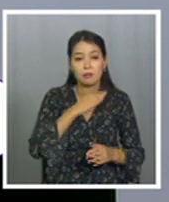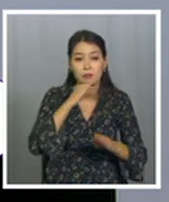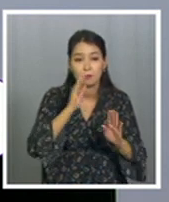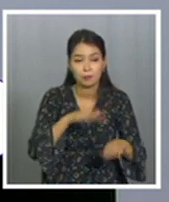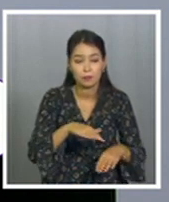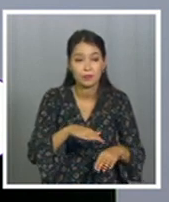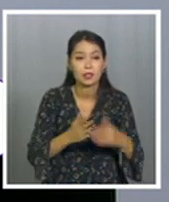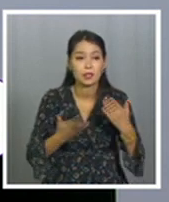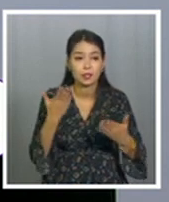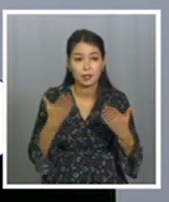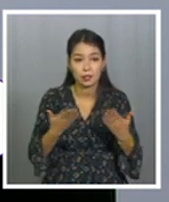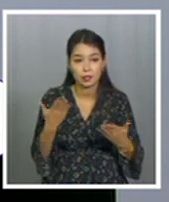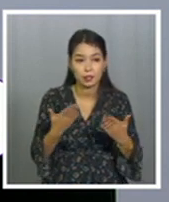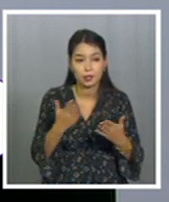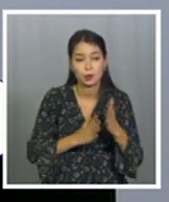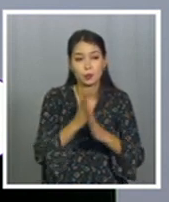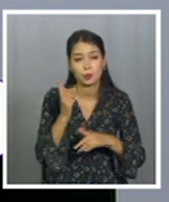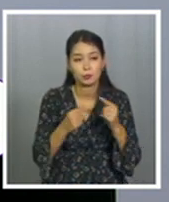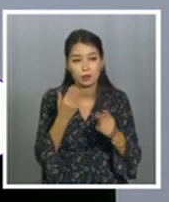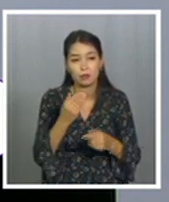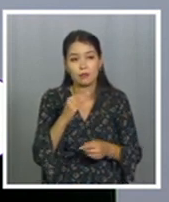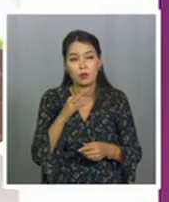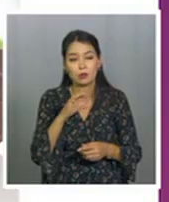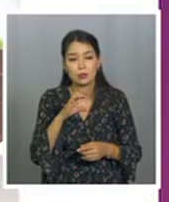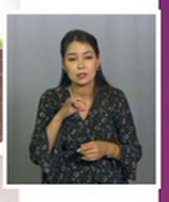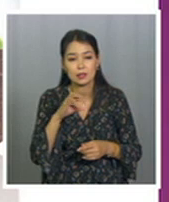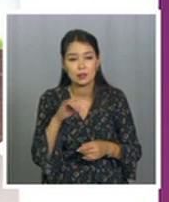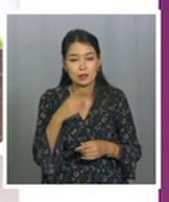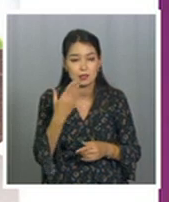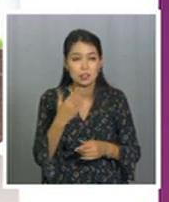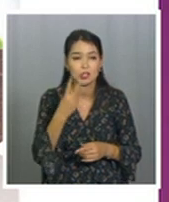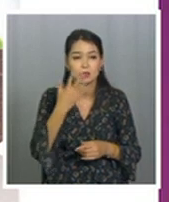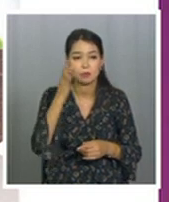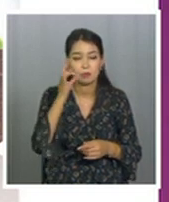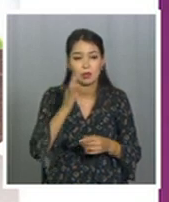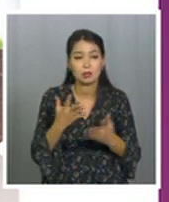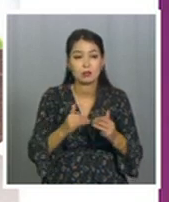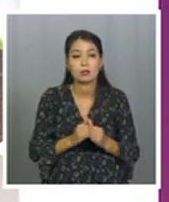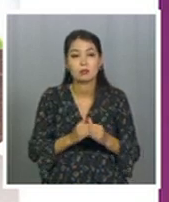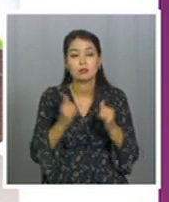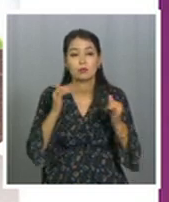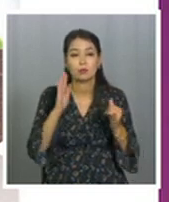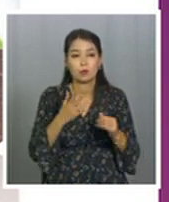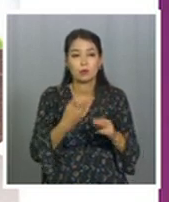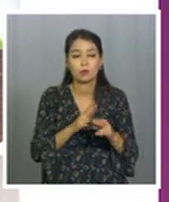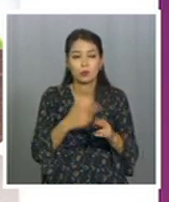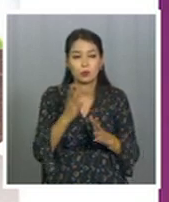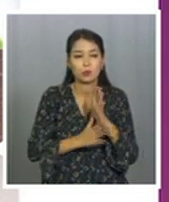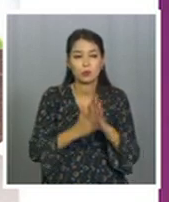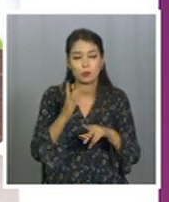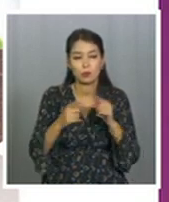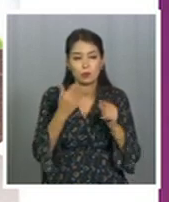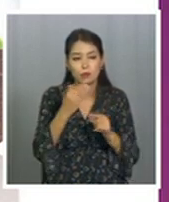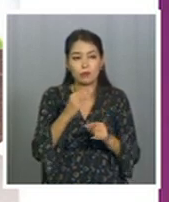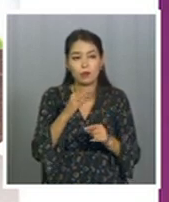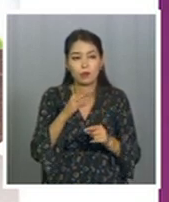Егер өсімдікте фотосинтез кезінде 25 градустан асып кететін болса, онда өсімдіктің